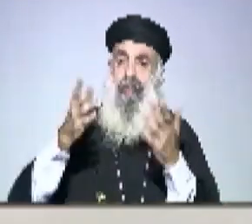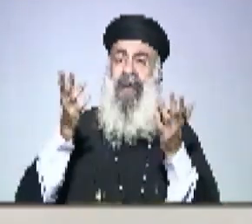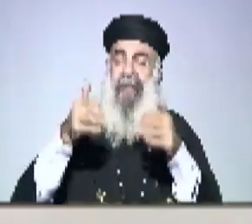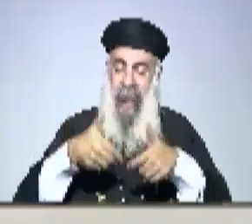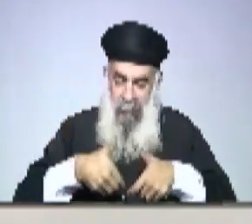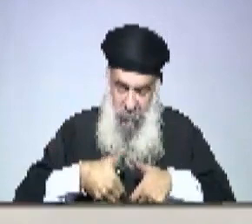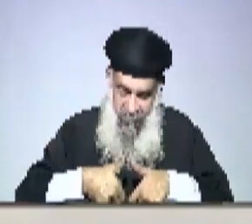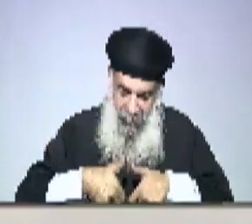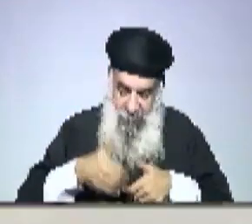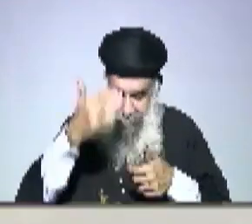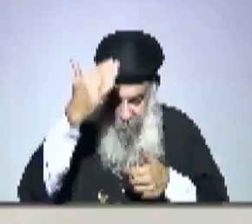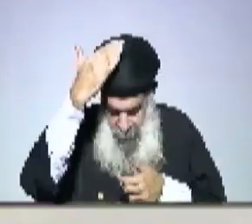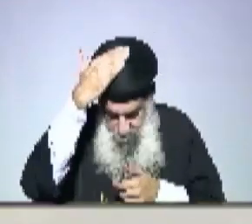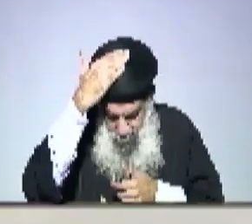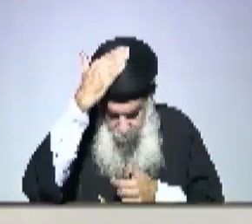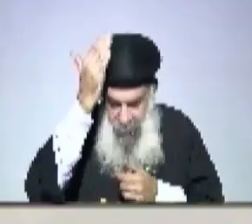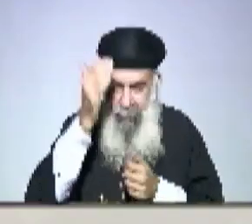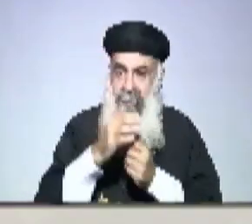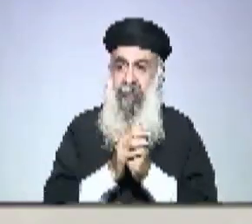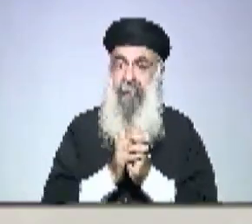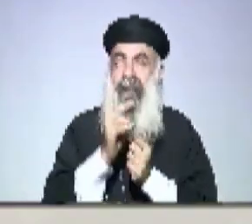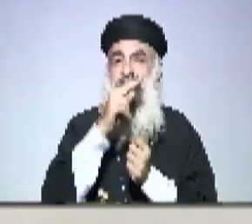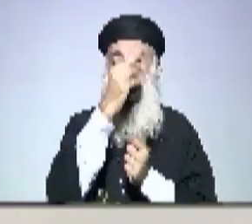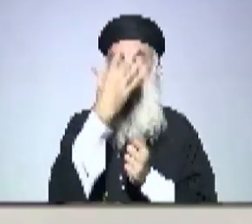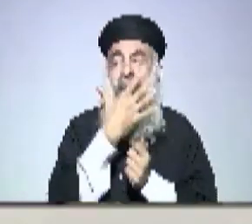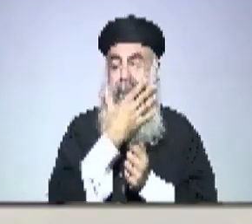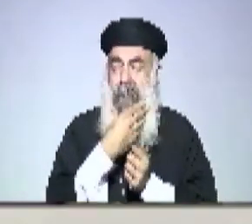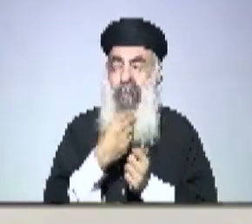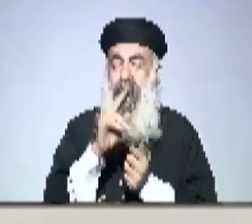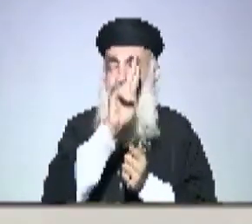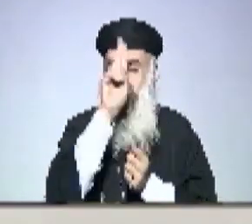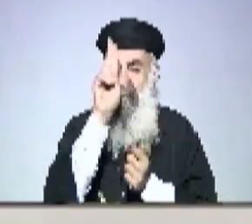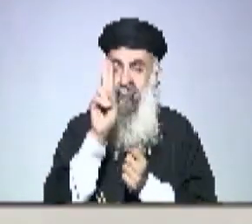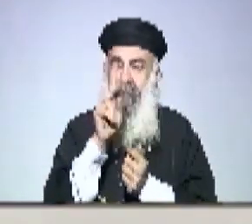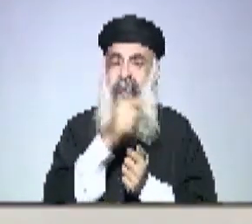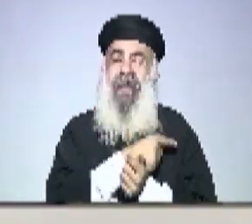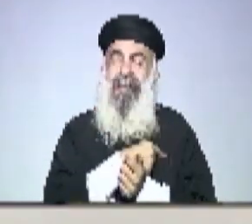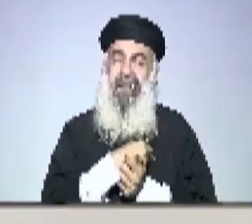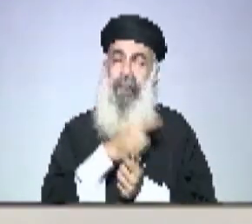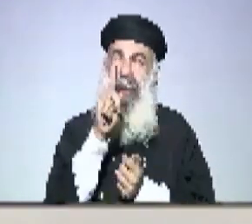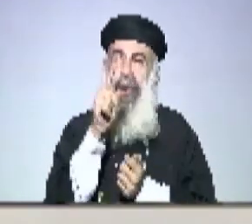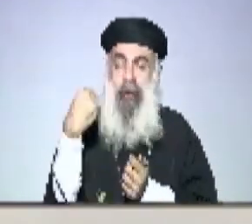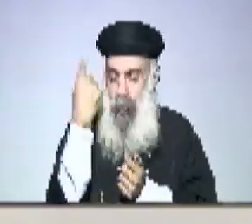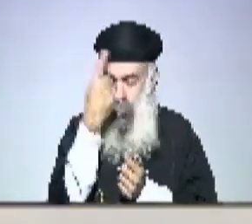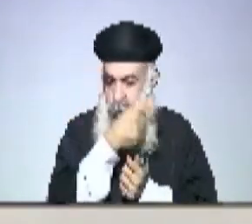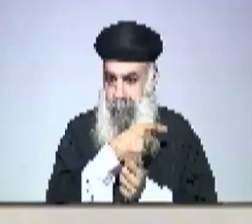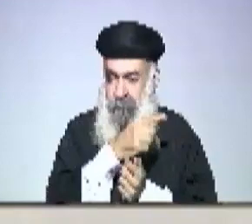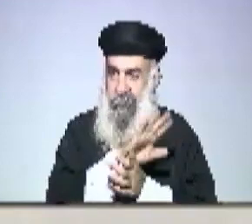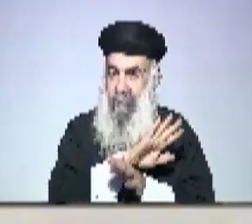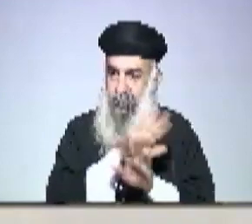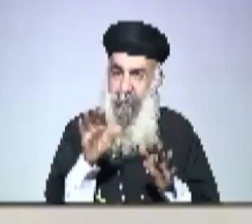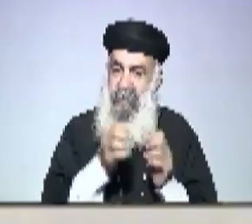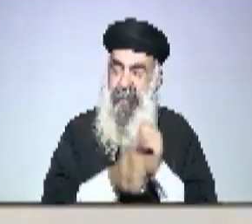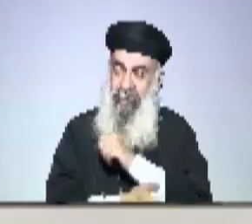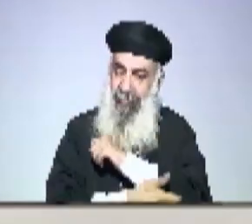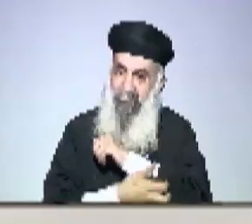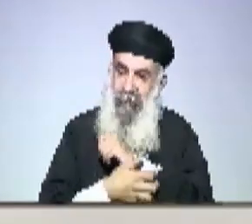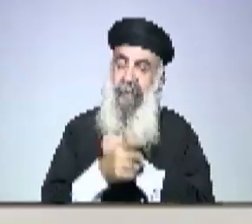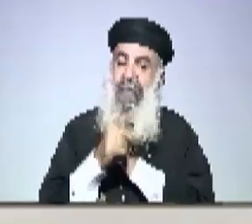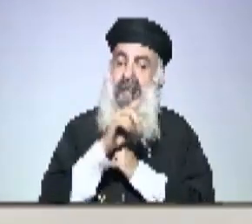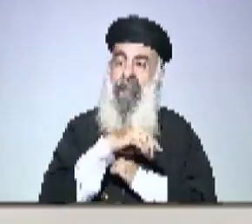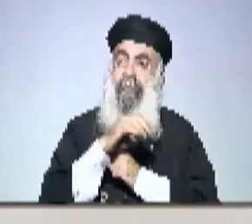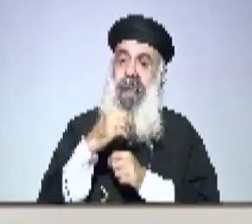محتاجين نعمتك احنا ب نرجوك ونطلب اسمك القدوس ليس الفقراء فقط يحتاجون